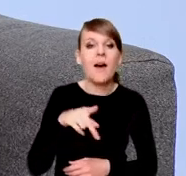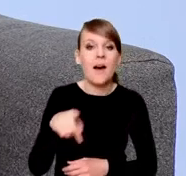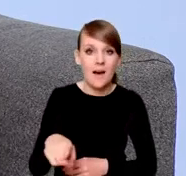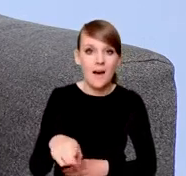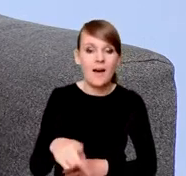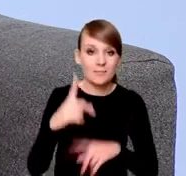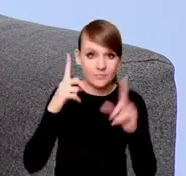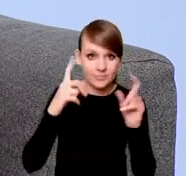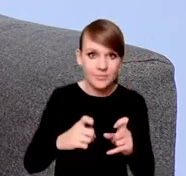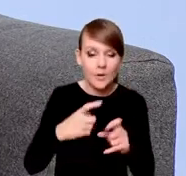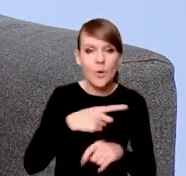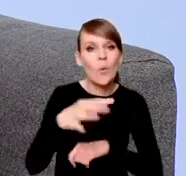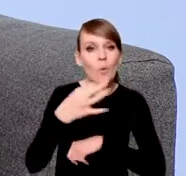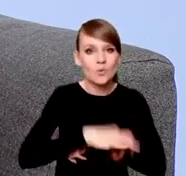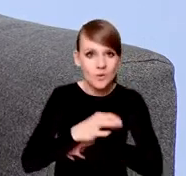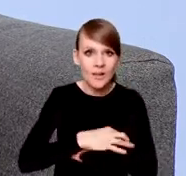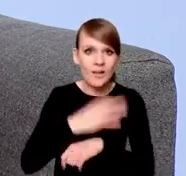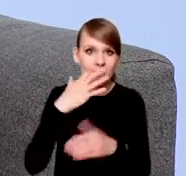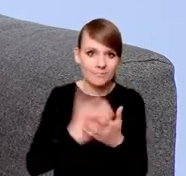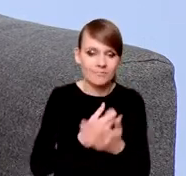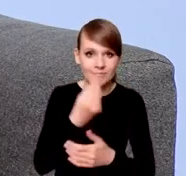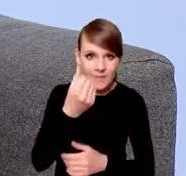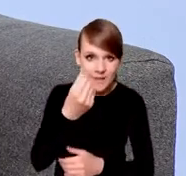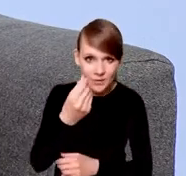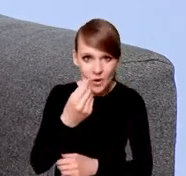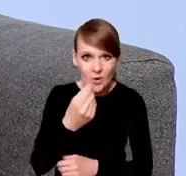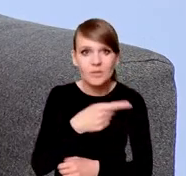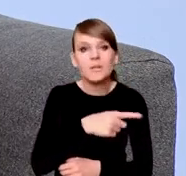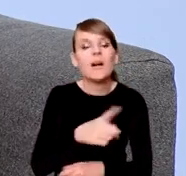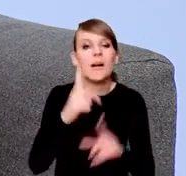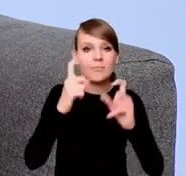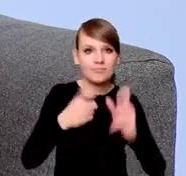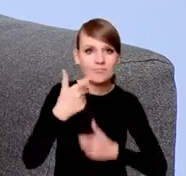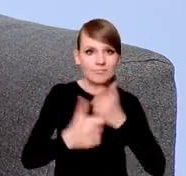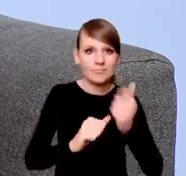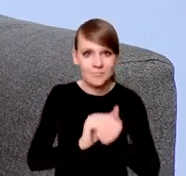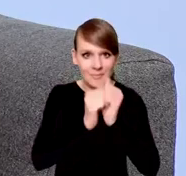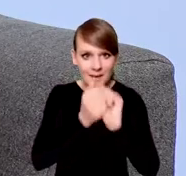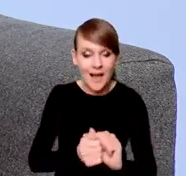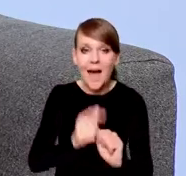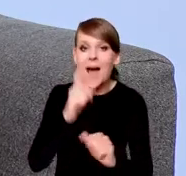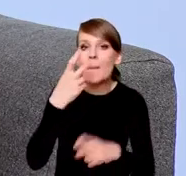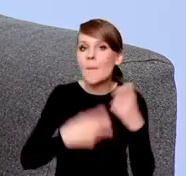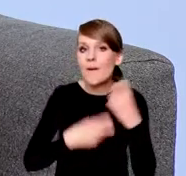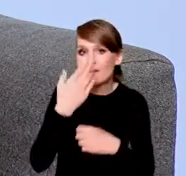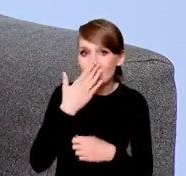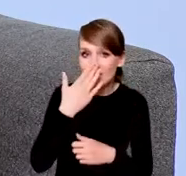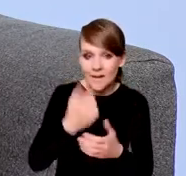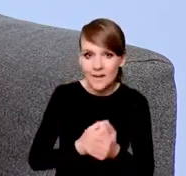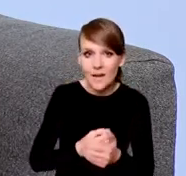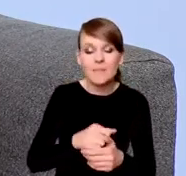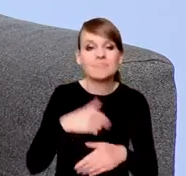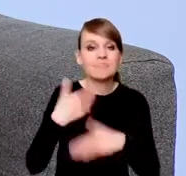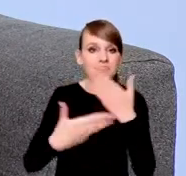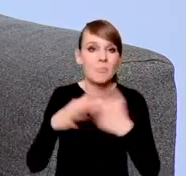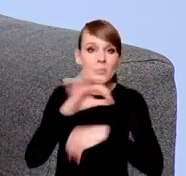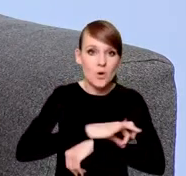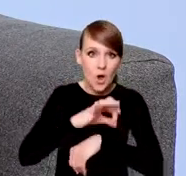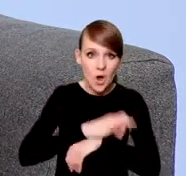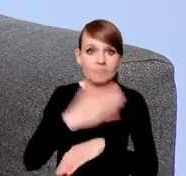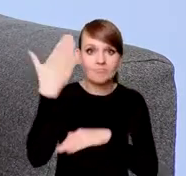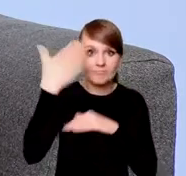uczelnie zyskały pieniądze i zaczęły wprowadzać te zmiany, ale problem polega na tym, że jak się skończy projekt, to nie wiadomo, czy